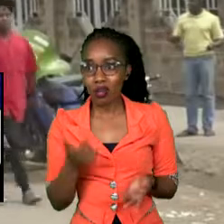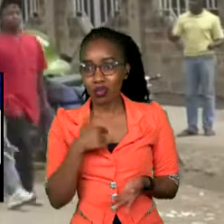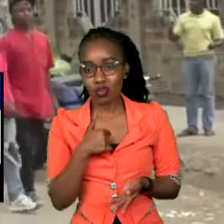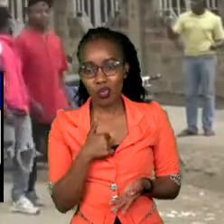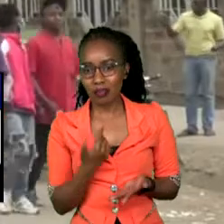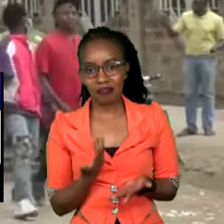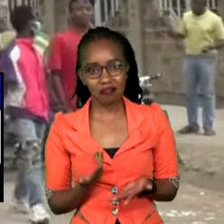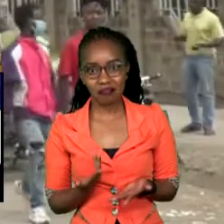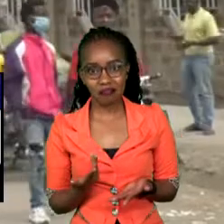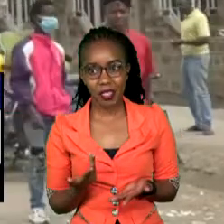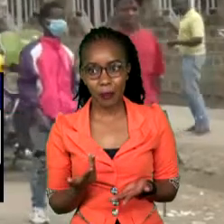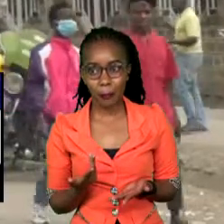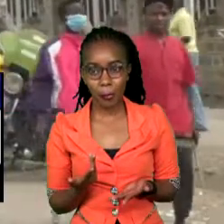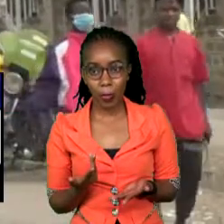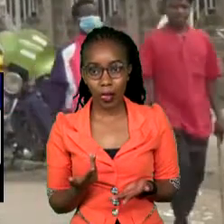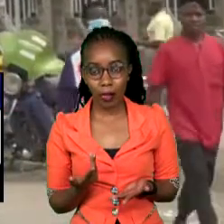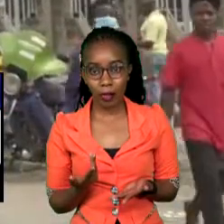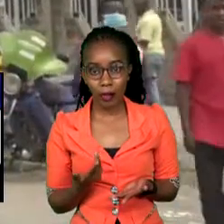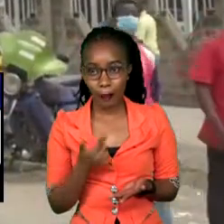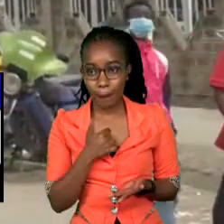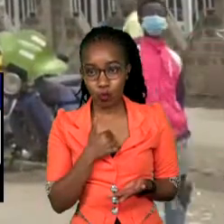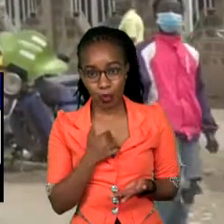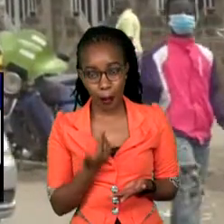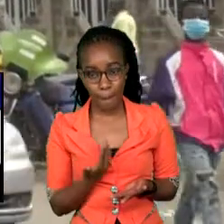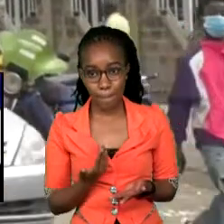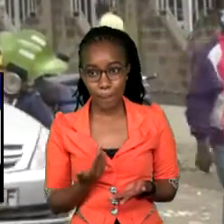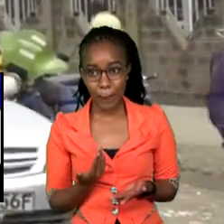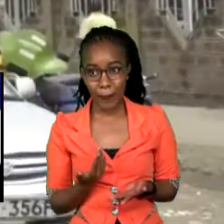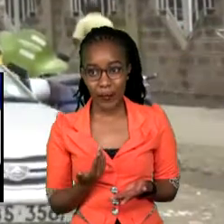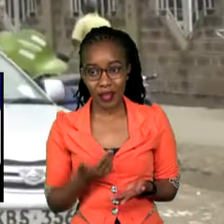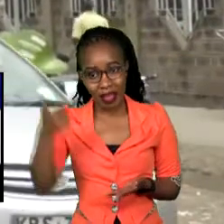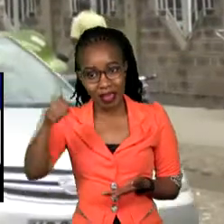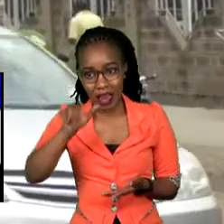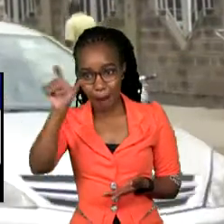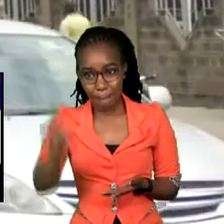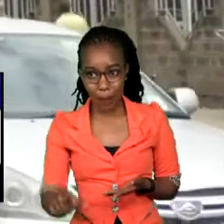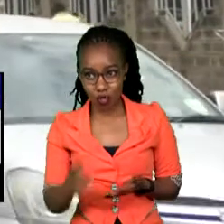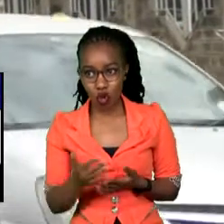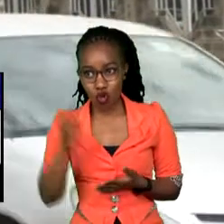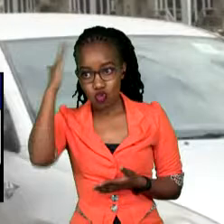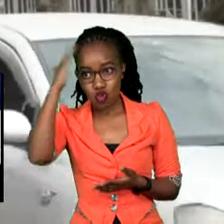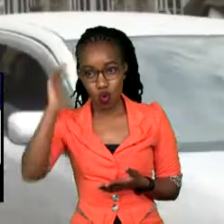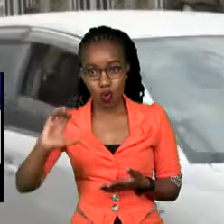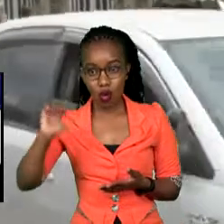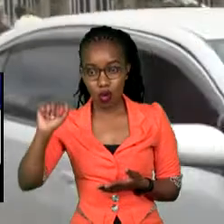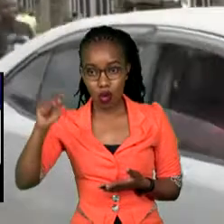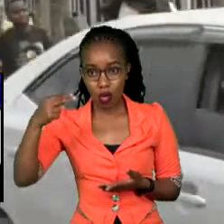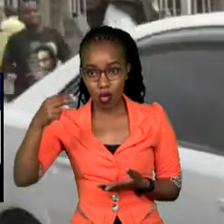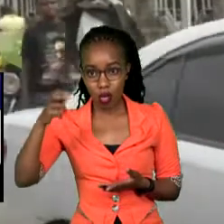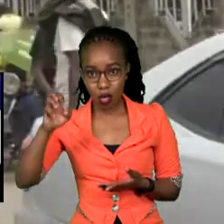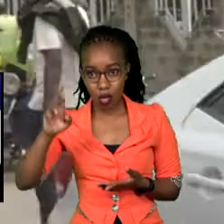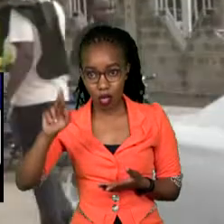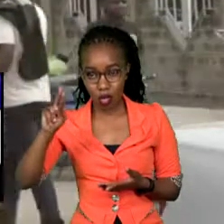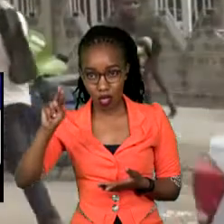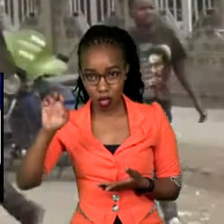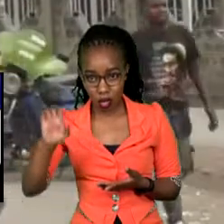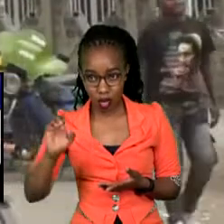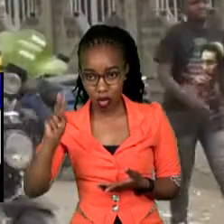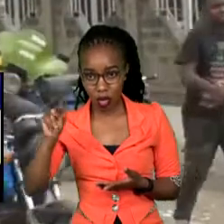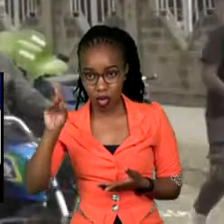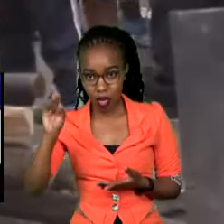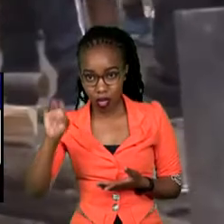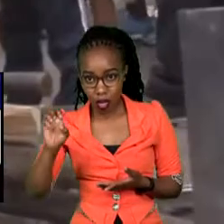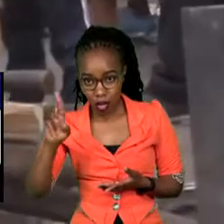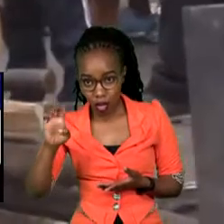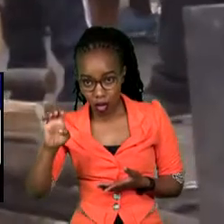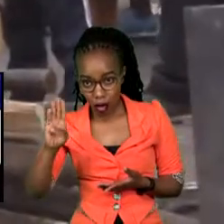breakthrough. To me it's a breakthrough. Anybody who know Catherine Dereba Road from record, you